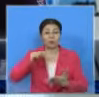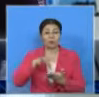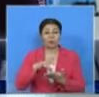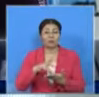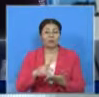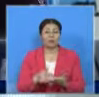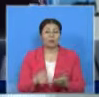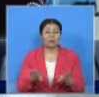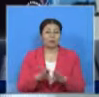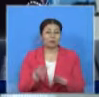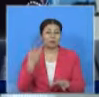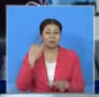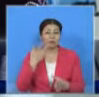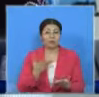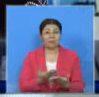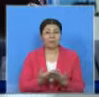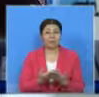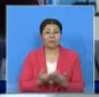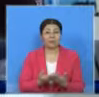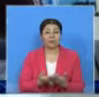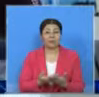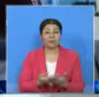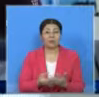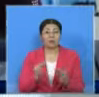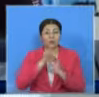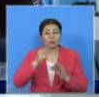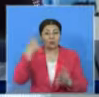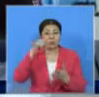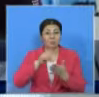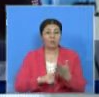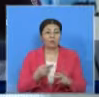выглядит так, словно она всегда была столицей, и трудно поверить в то, что